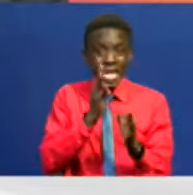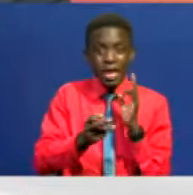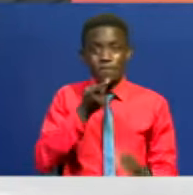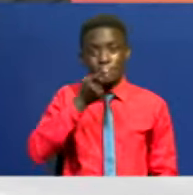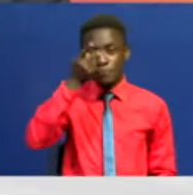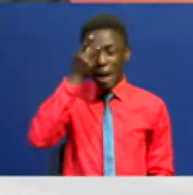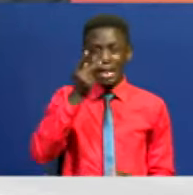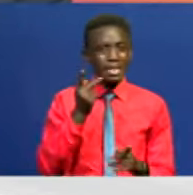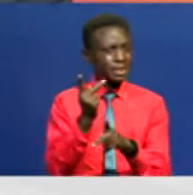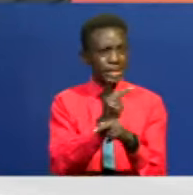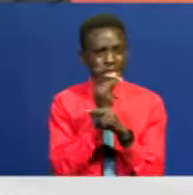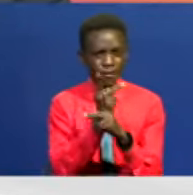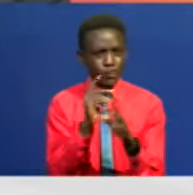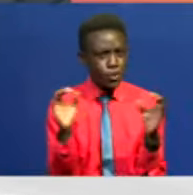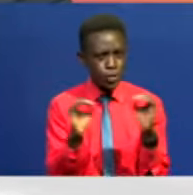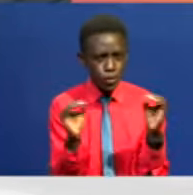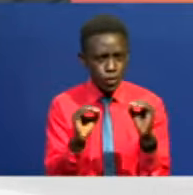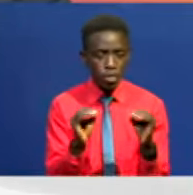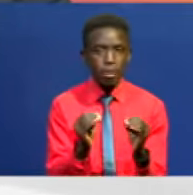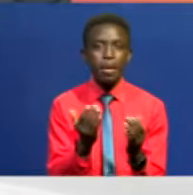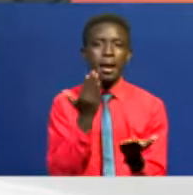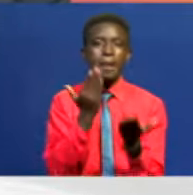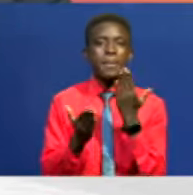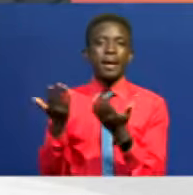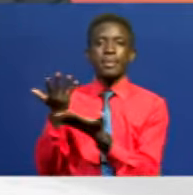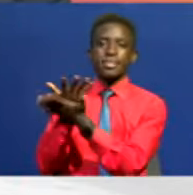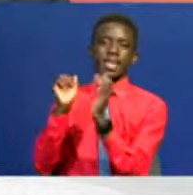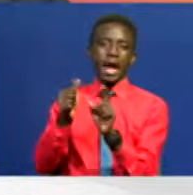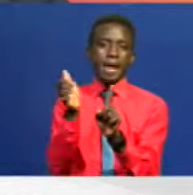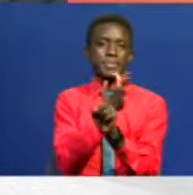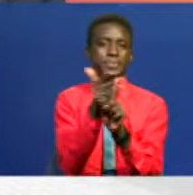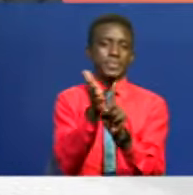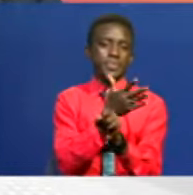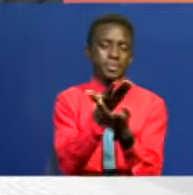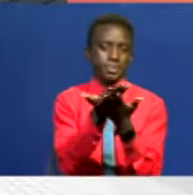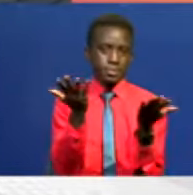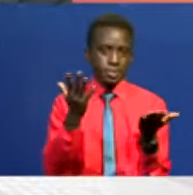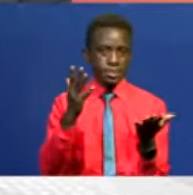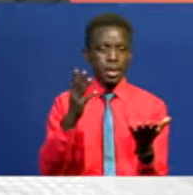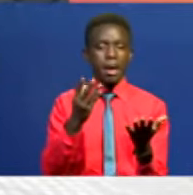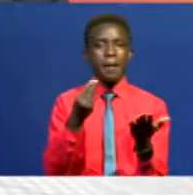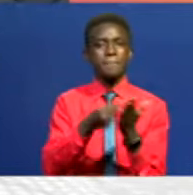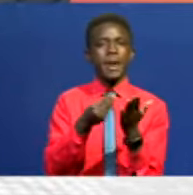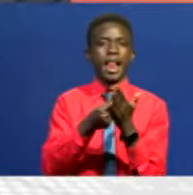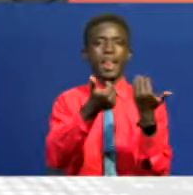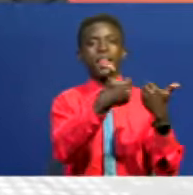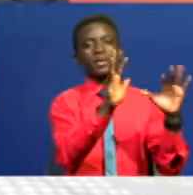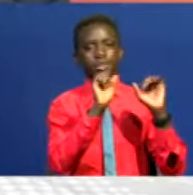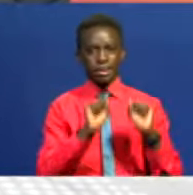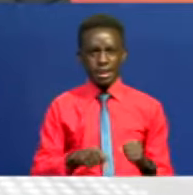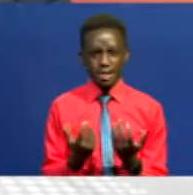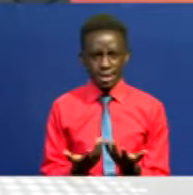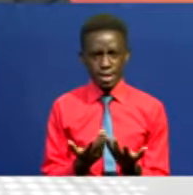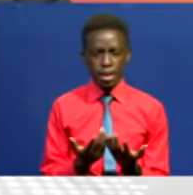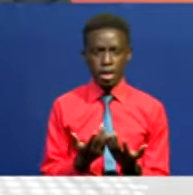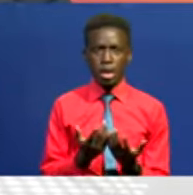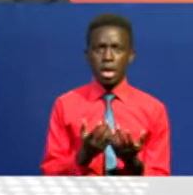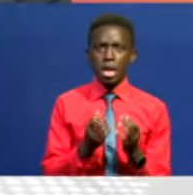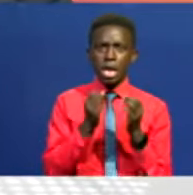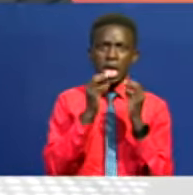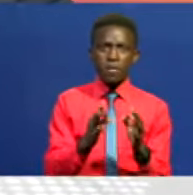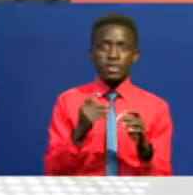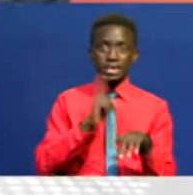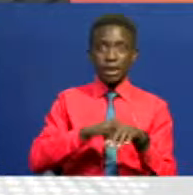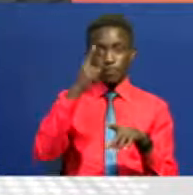makini, huenda wakatapeliwa, ama utapata wanafunzi wamesoma wakati inapofika wa kufanya mitihani, unapata